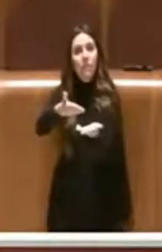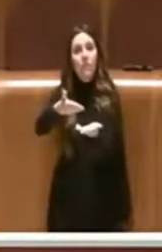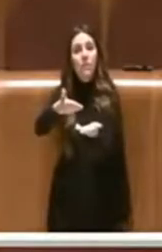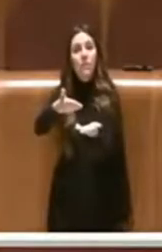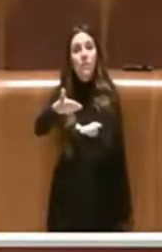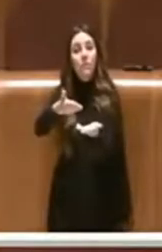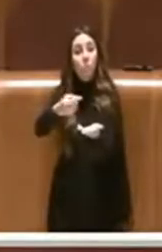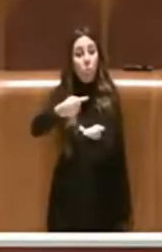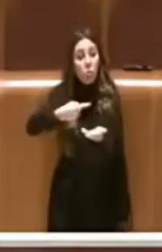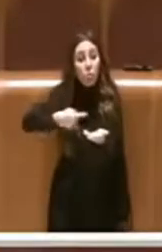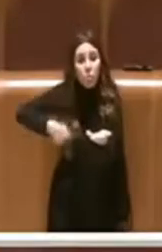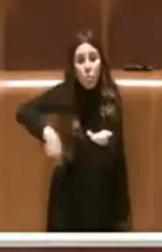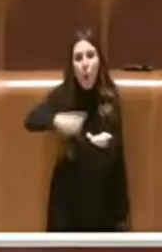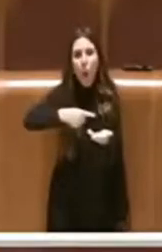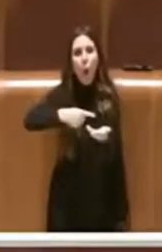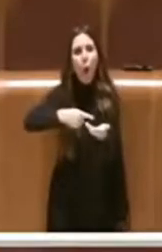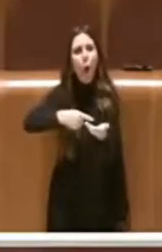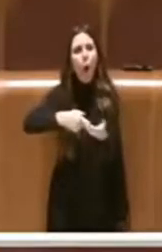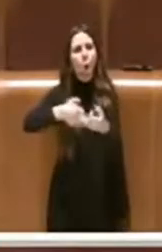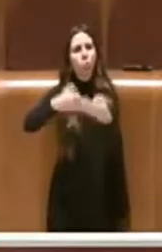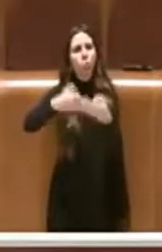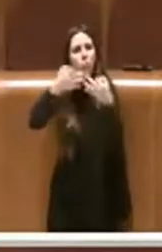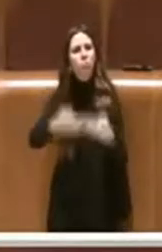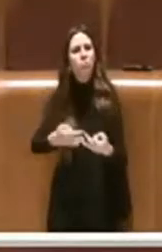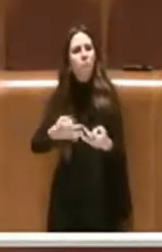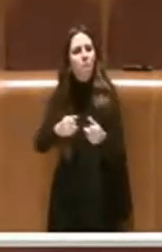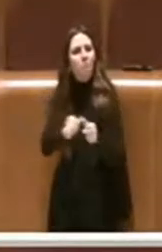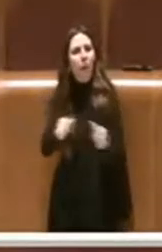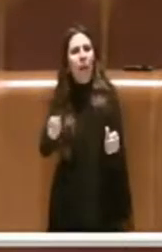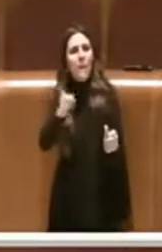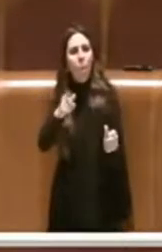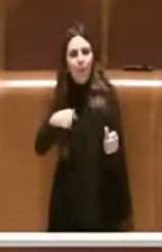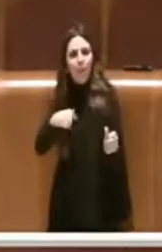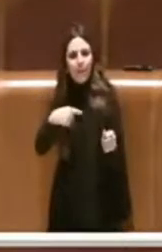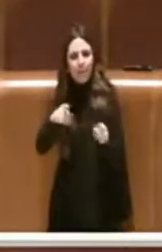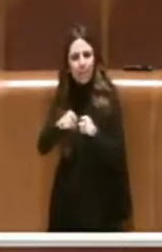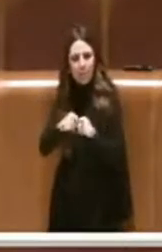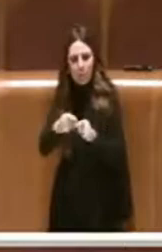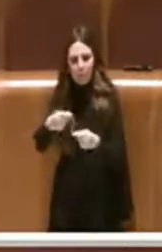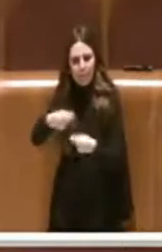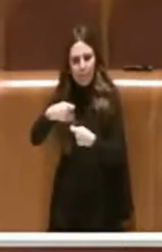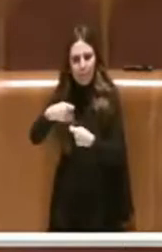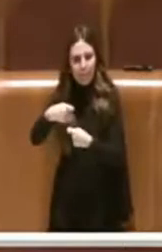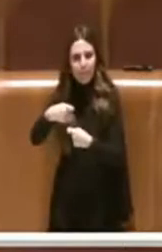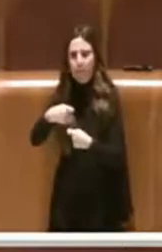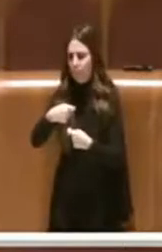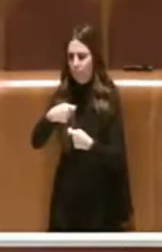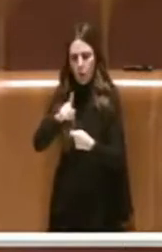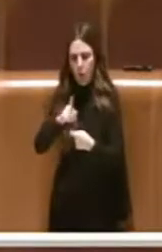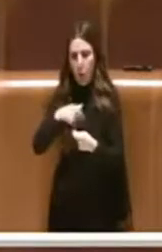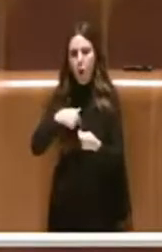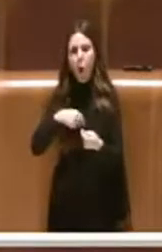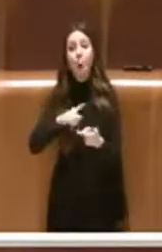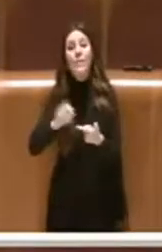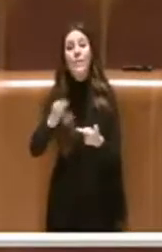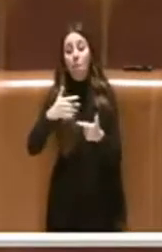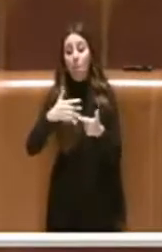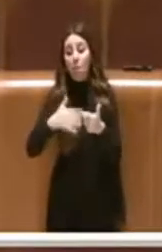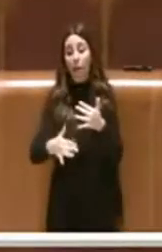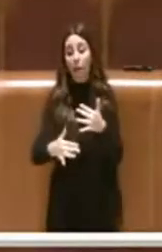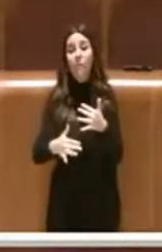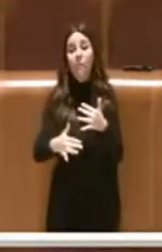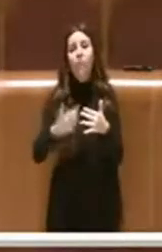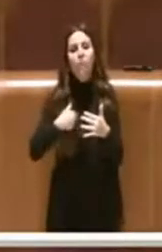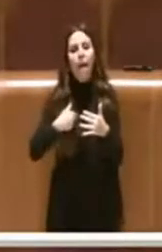non stiamo prendendo questa decisione sulla base di questa pressione e neanche sulla base del fatto che a breve ci saranno